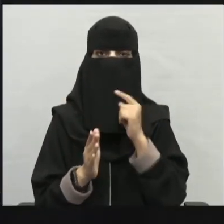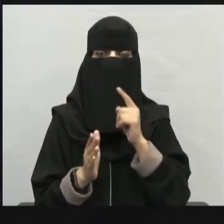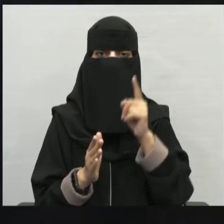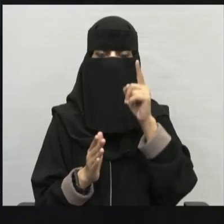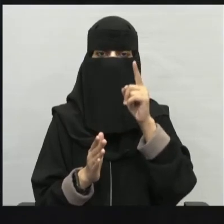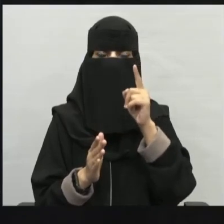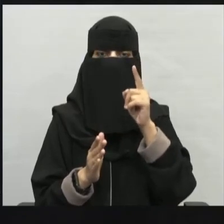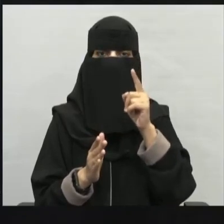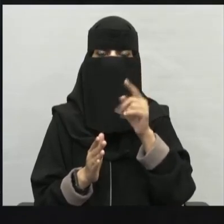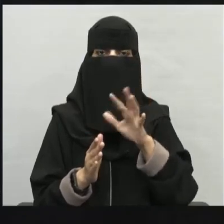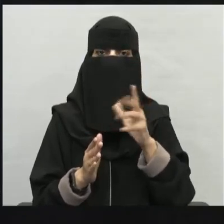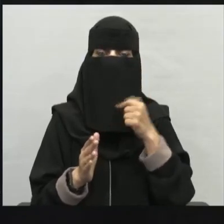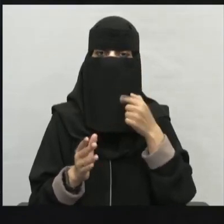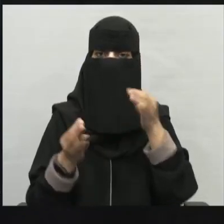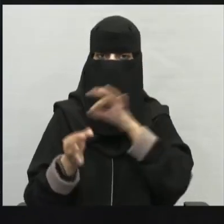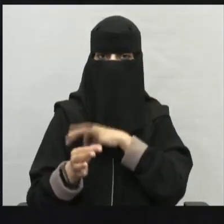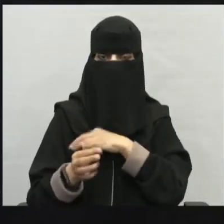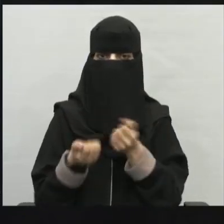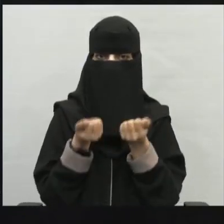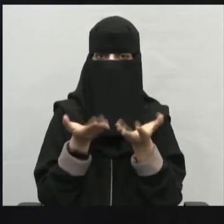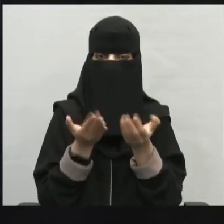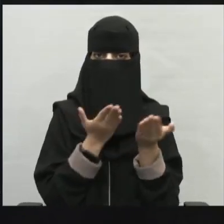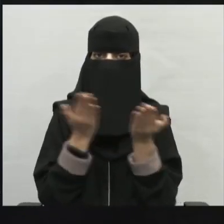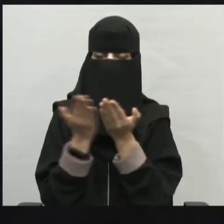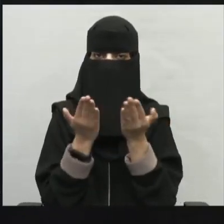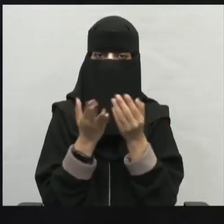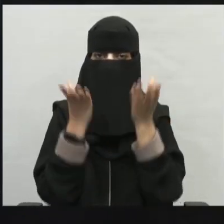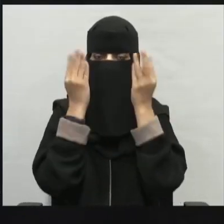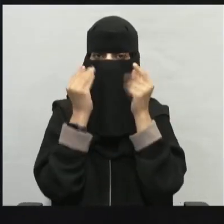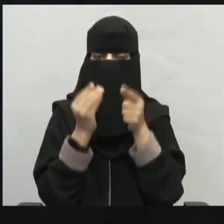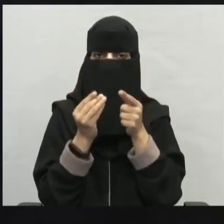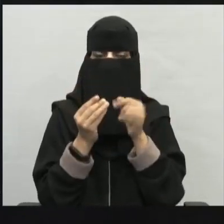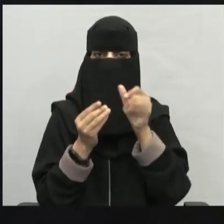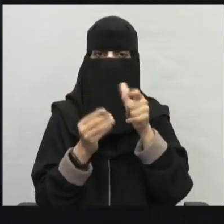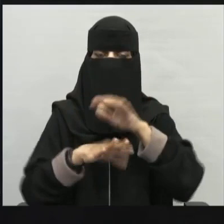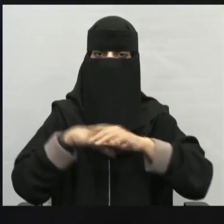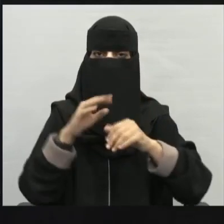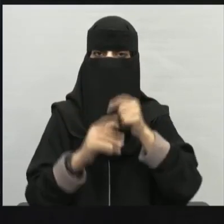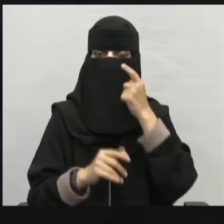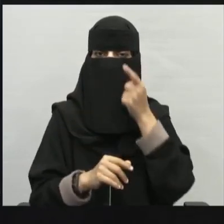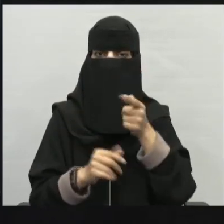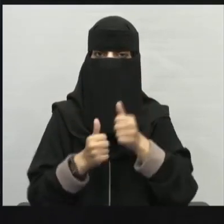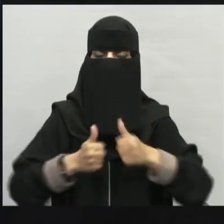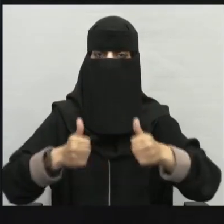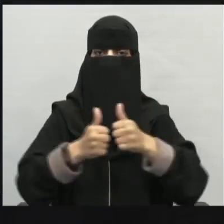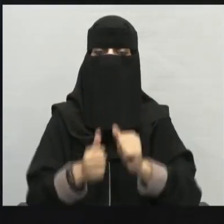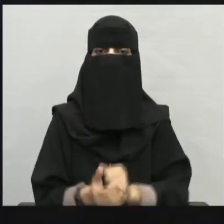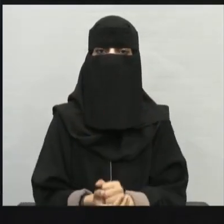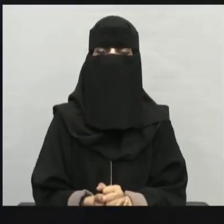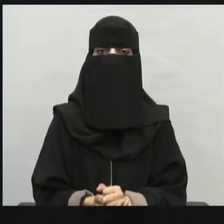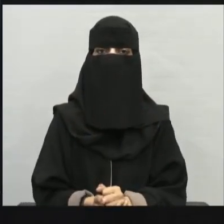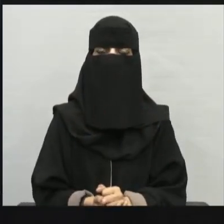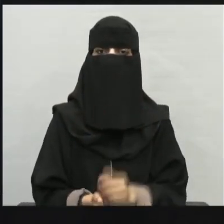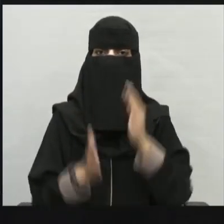قد استمتعنا بهذه الاثراءات وباهم ما تناولناه في مادتنا المهارات الحياتيه والاسريه